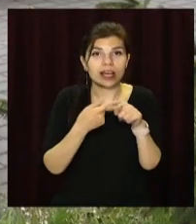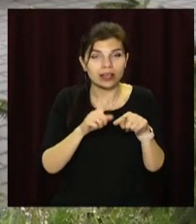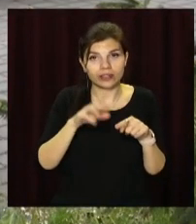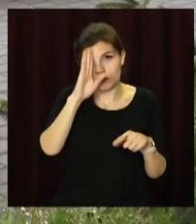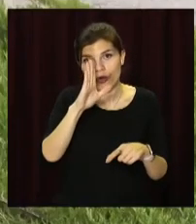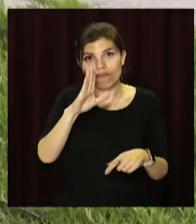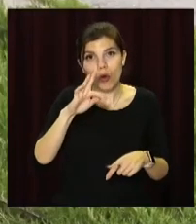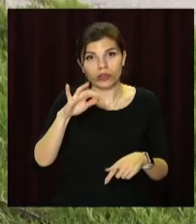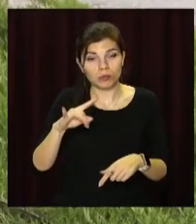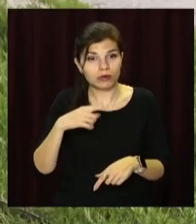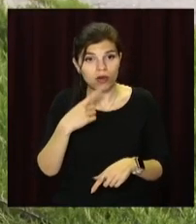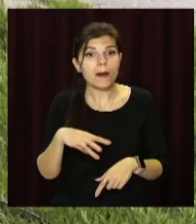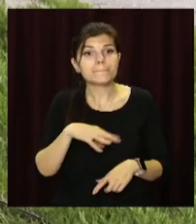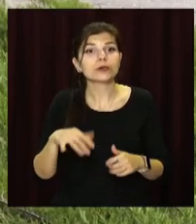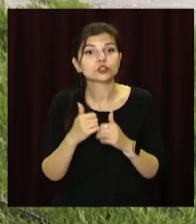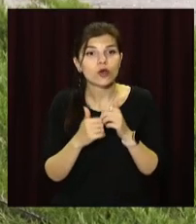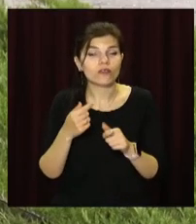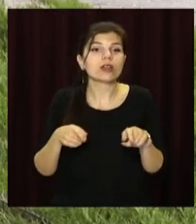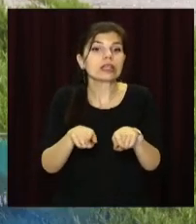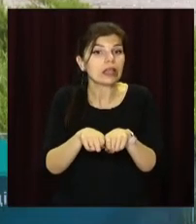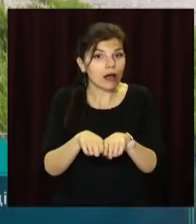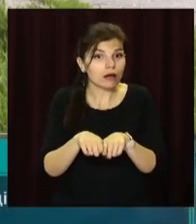Володимир Гарін. Ми змагаємось в таких